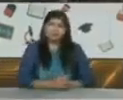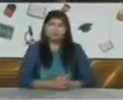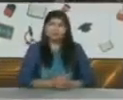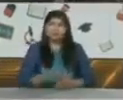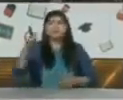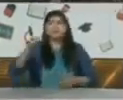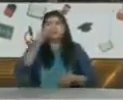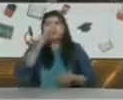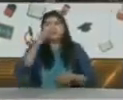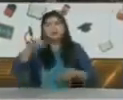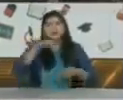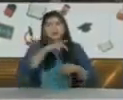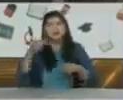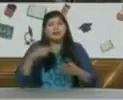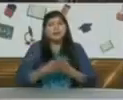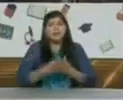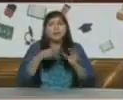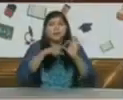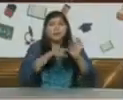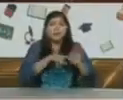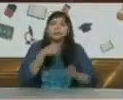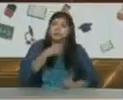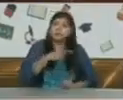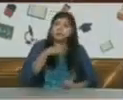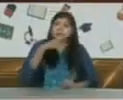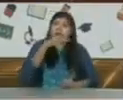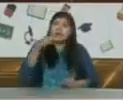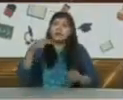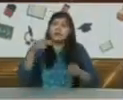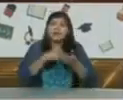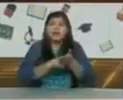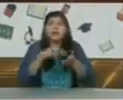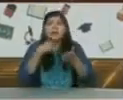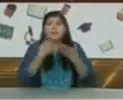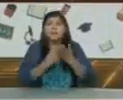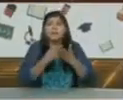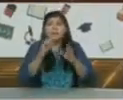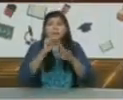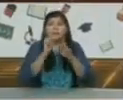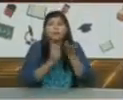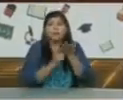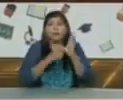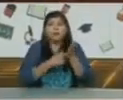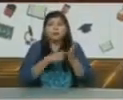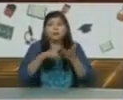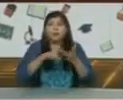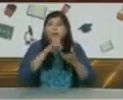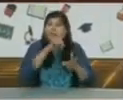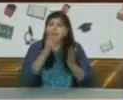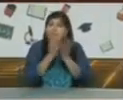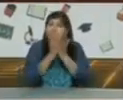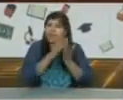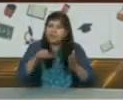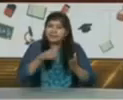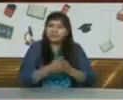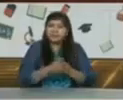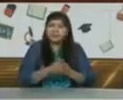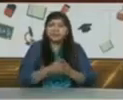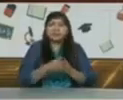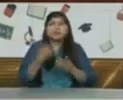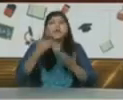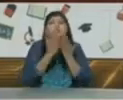माननीय प्रधानमंत्री जी नमस्कार, मेरा नाम पुण्य सुनिया है। मैं कक्षा 11वीं की छात्र हूँ। मेरे विद्यालय का